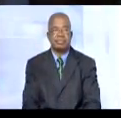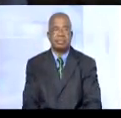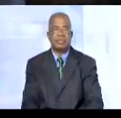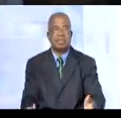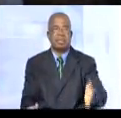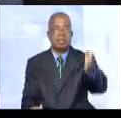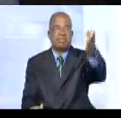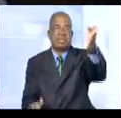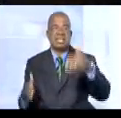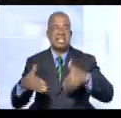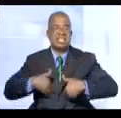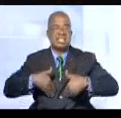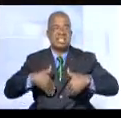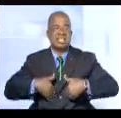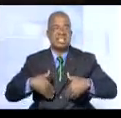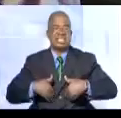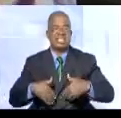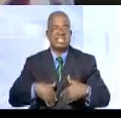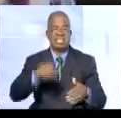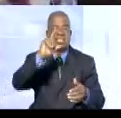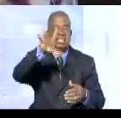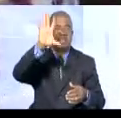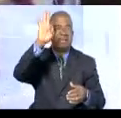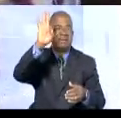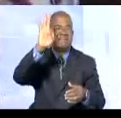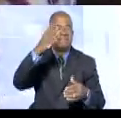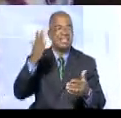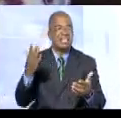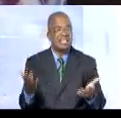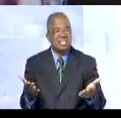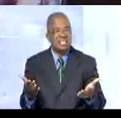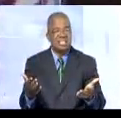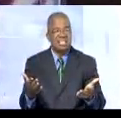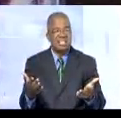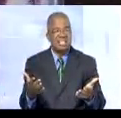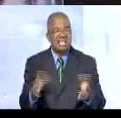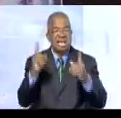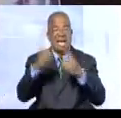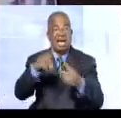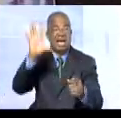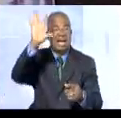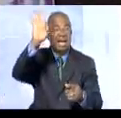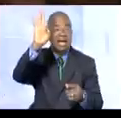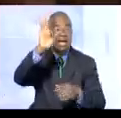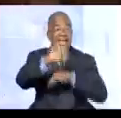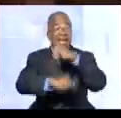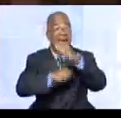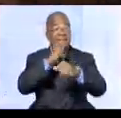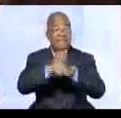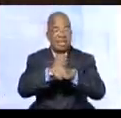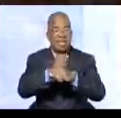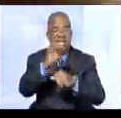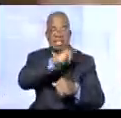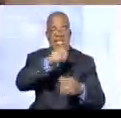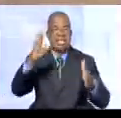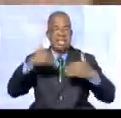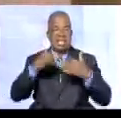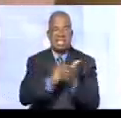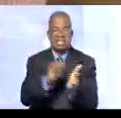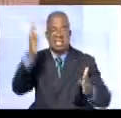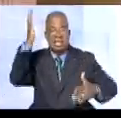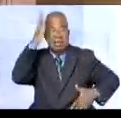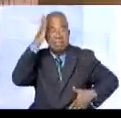ans. Il est atteint de diabète depuis 9 ans et vit sous insuline. Ce traitement quotidien coûte cher à sa mère qui est seule à s'occuper